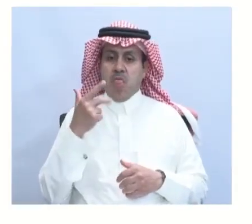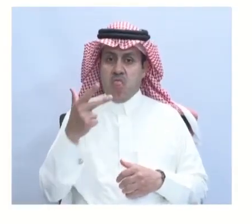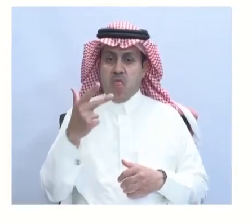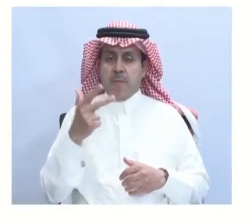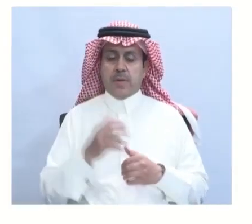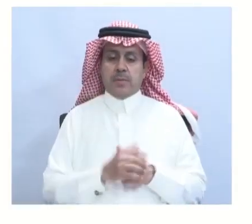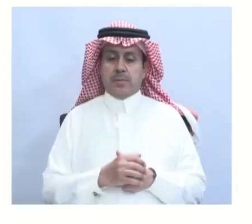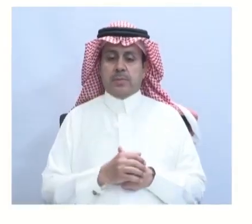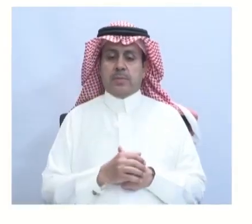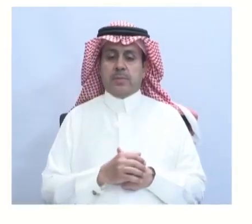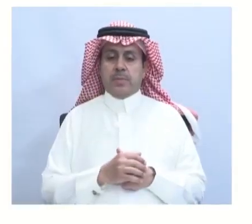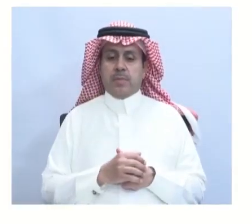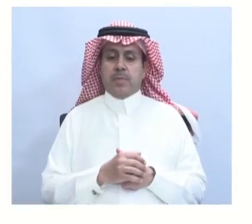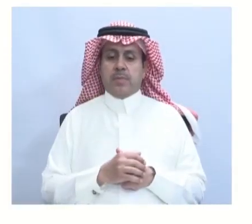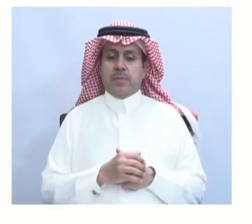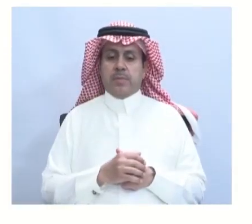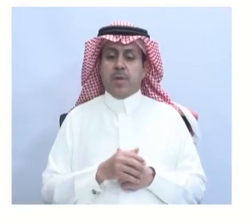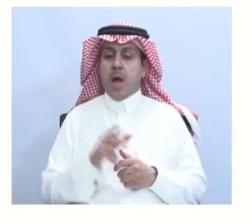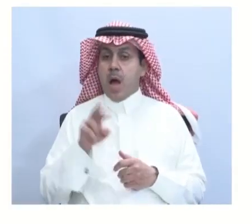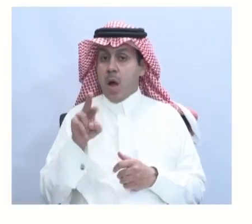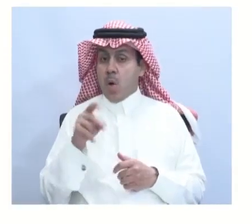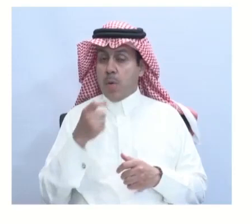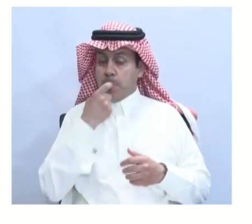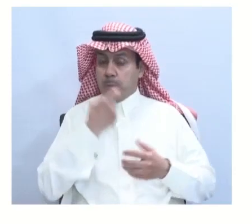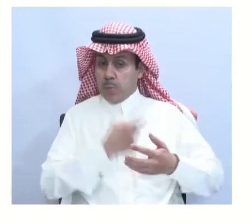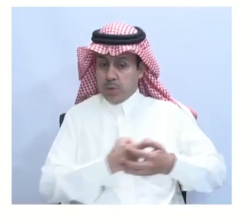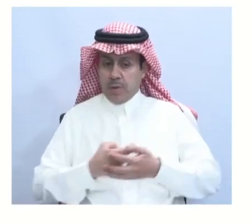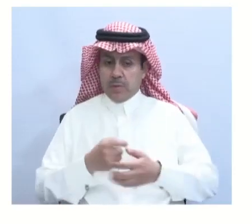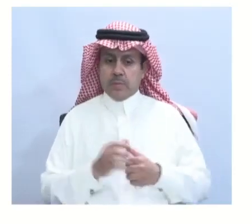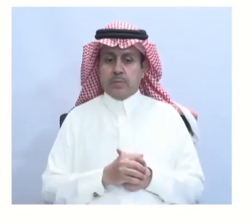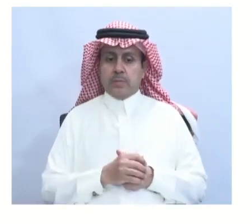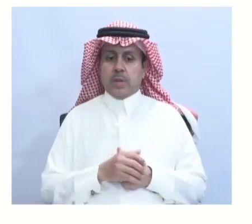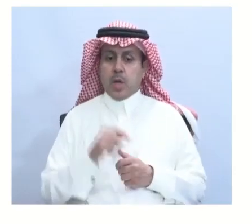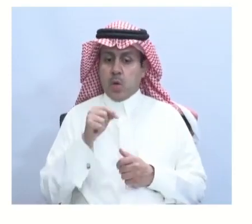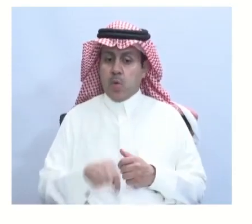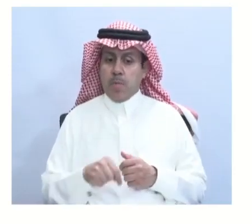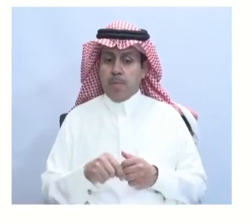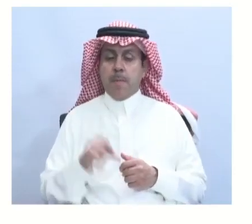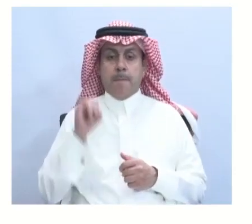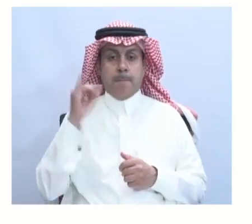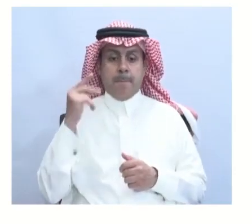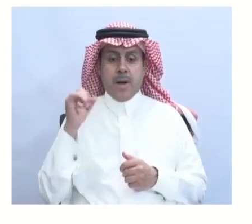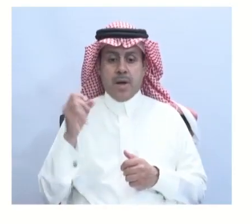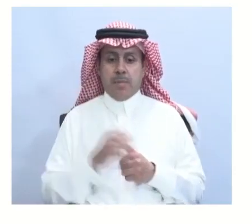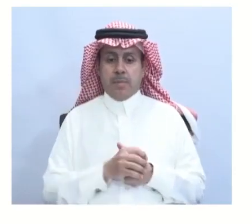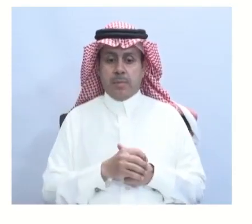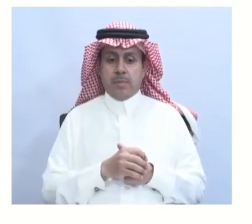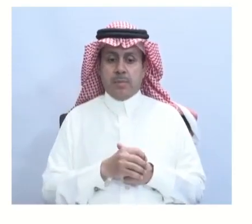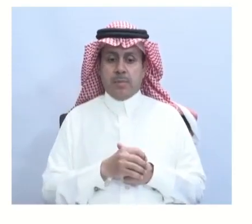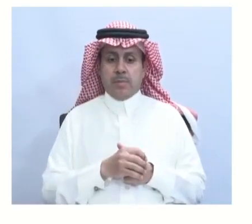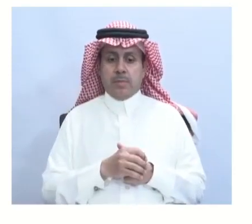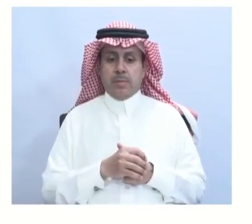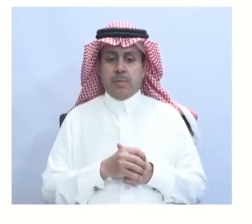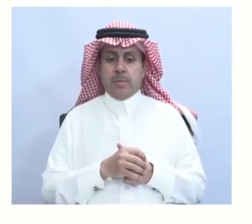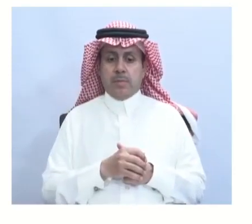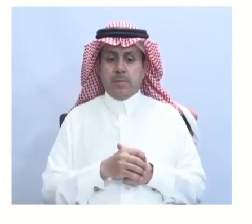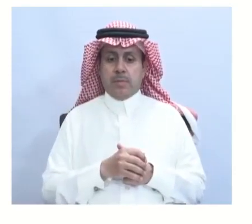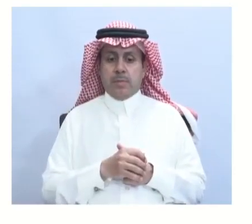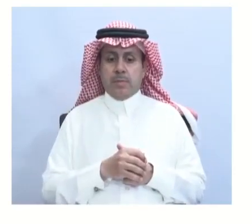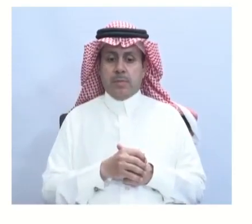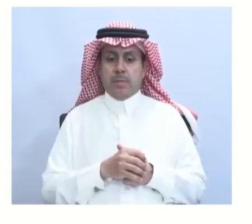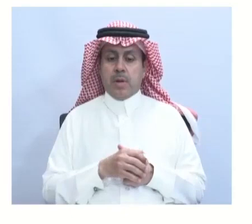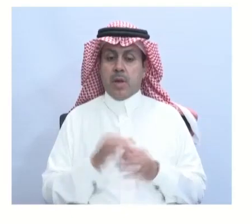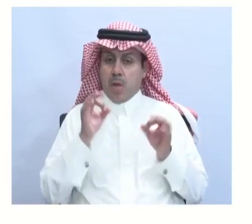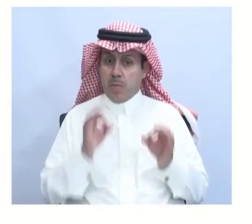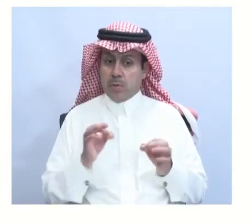الى المساله الثامنه اخو المرتضع يكون محرما لاخت اخيه من الرضاع هل لهذا الحكم